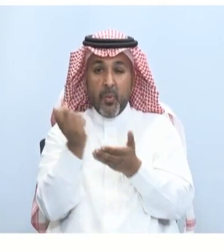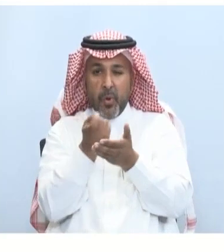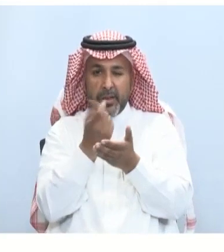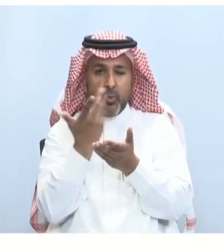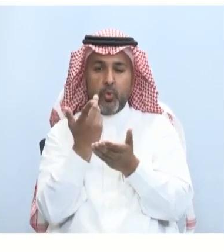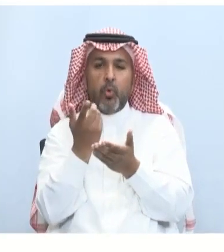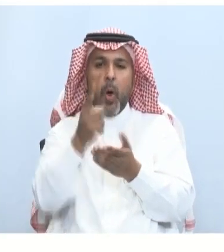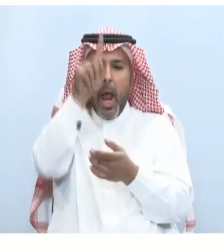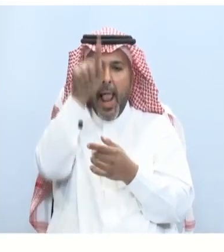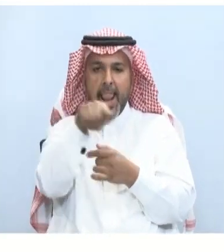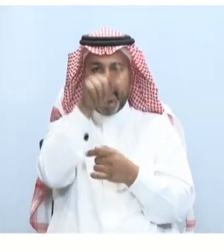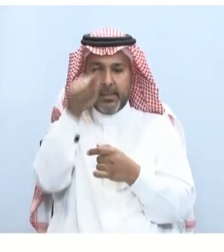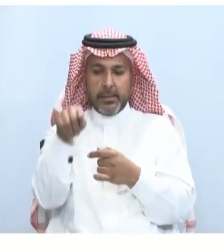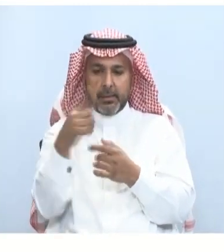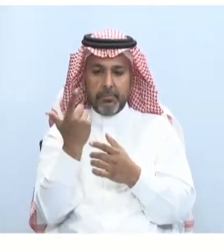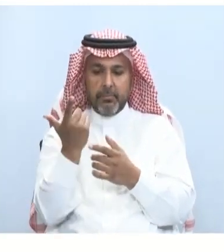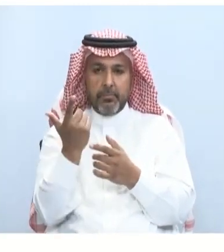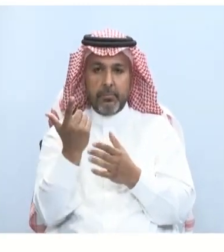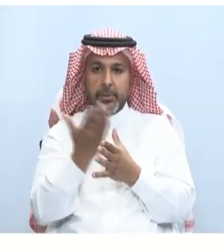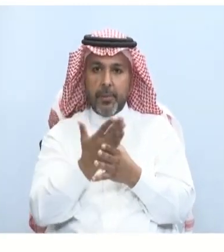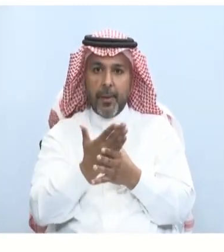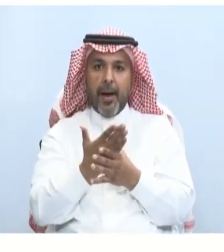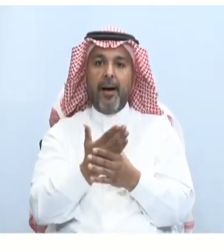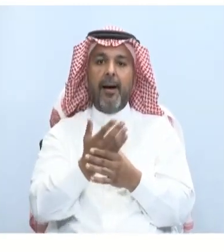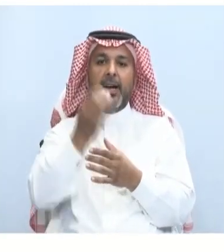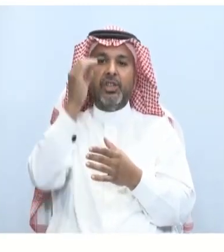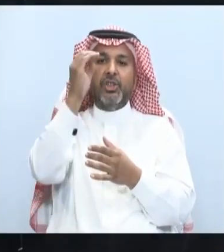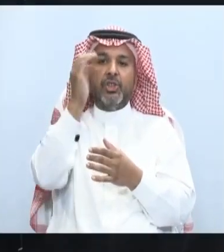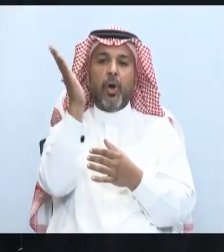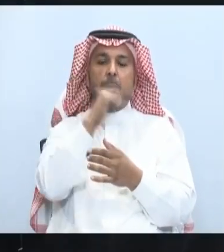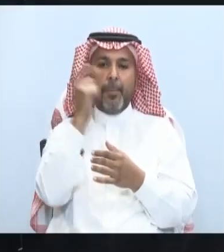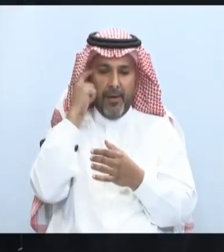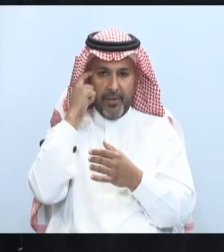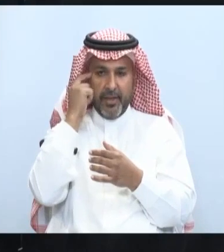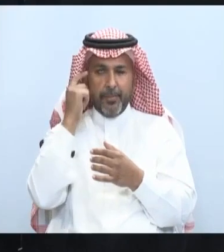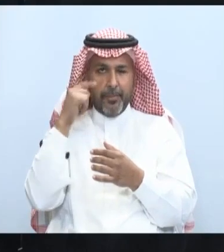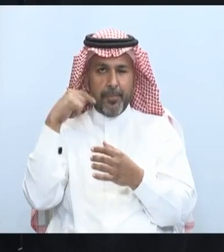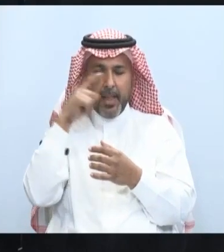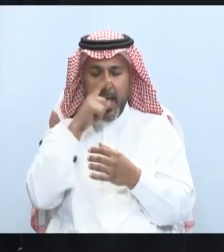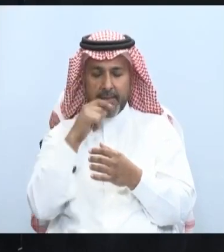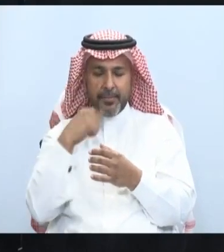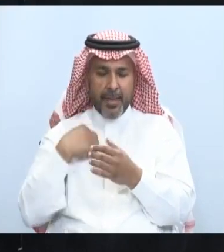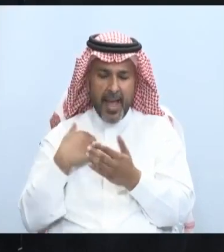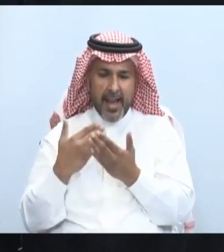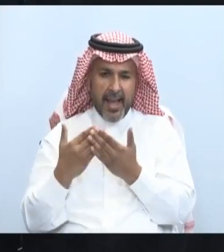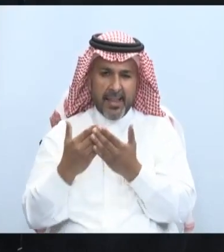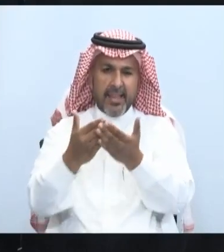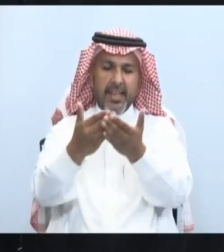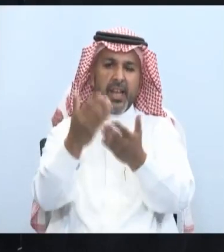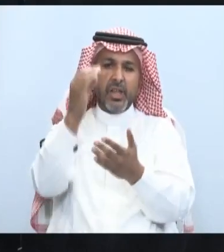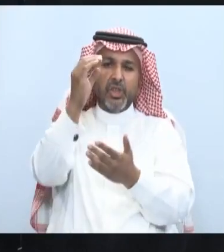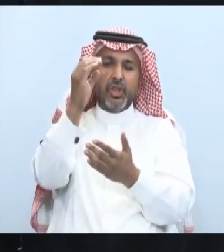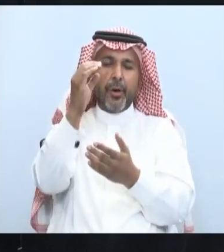حلول تخيليا راح يكون هناك ماذا احسنتم ممتاز حلولا تخيليا